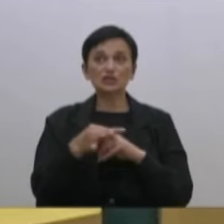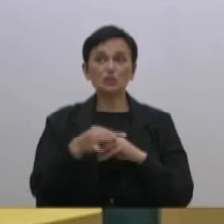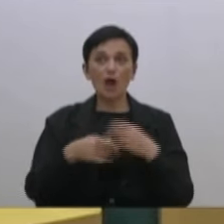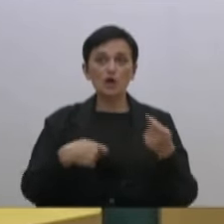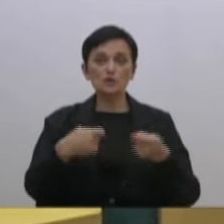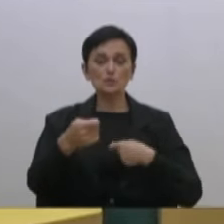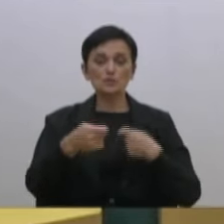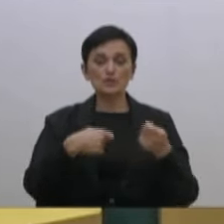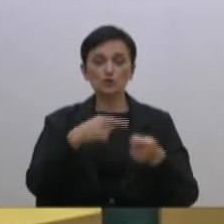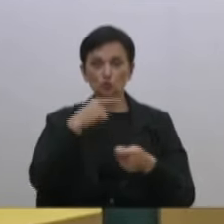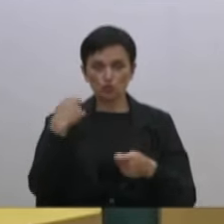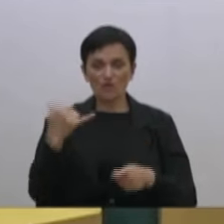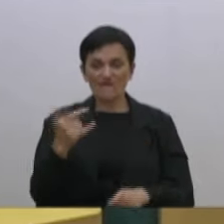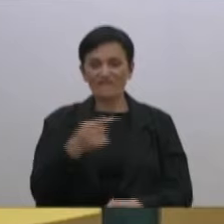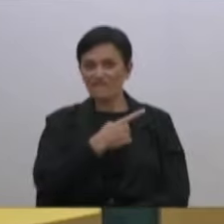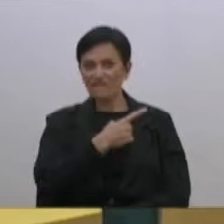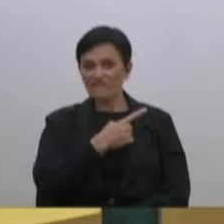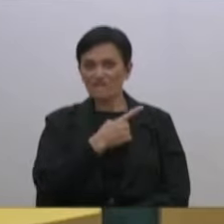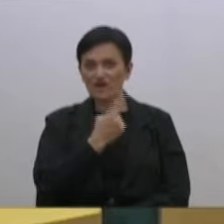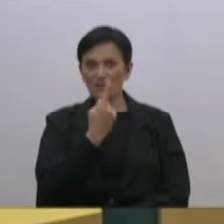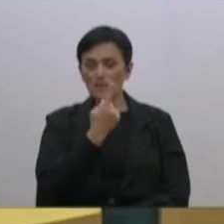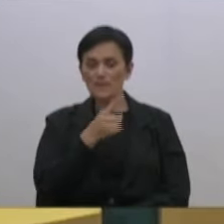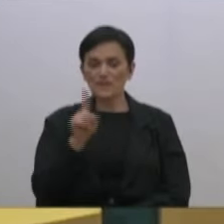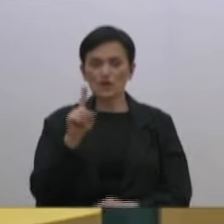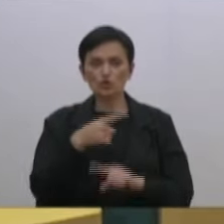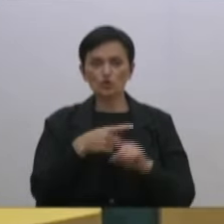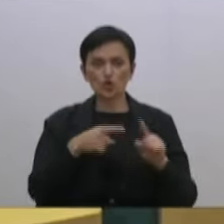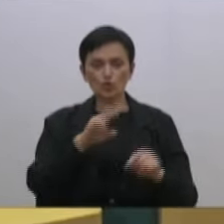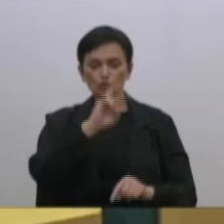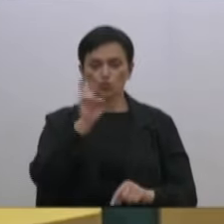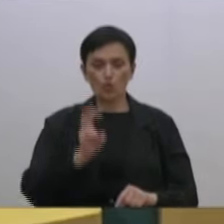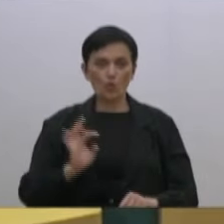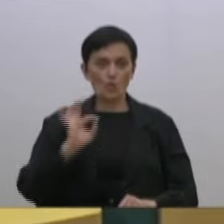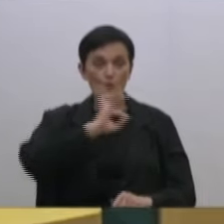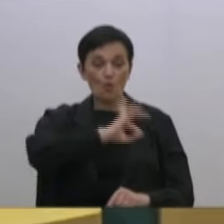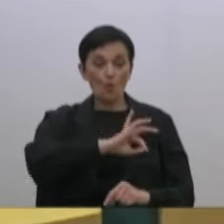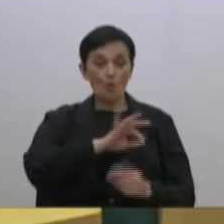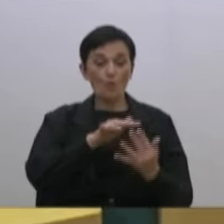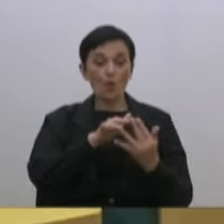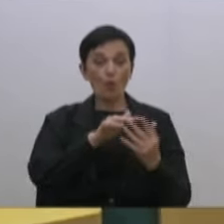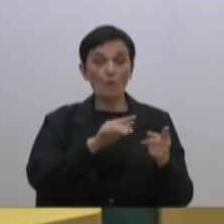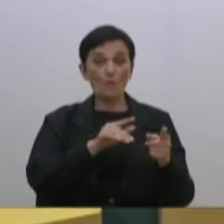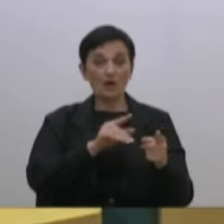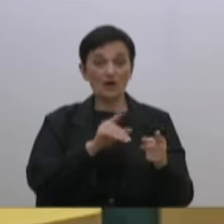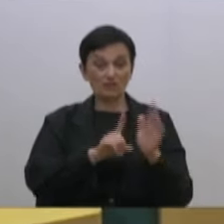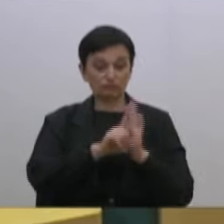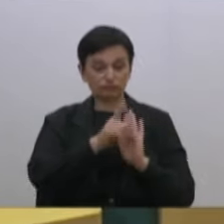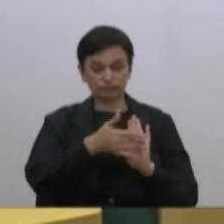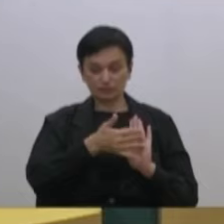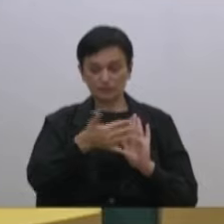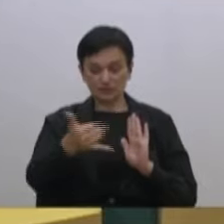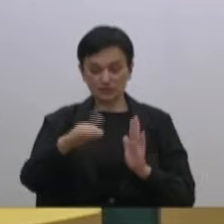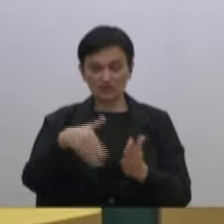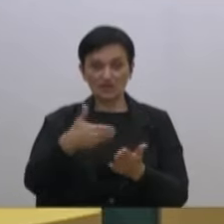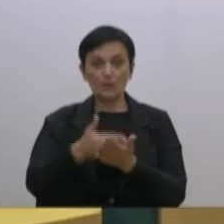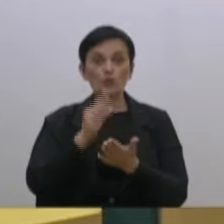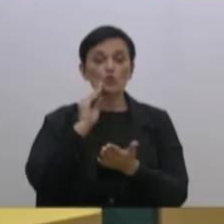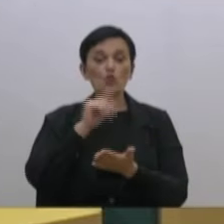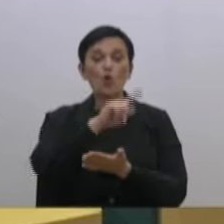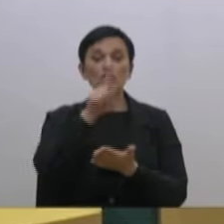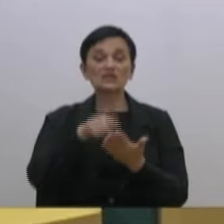აქვს რუსეთში დღემდე, მილიონნახევარი დოლარი მოგება მიიღო ამ ომის დაწყებიდან დღემდე და როცა ამის შესახებ კითხეს